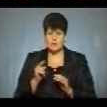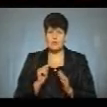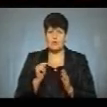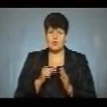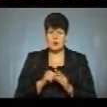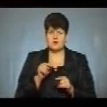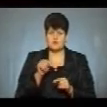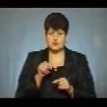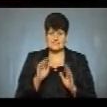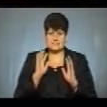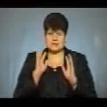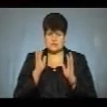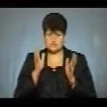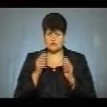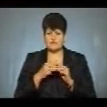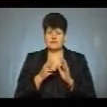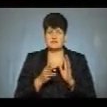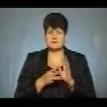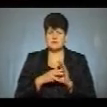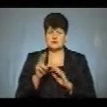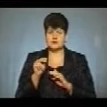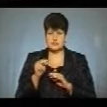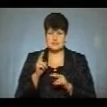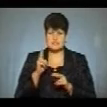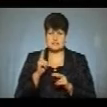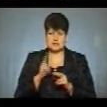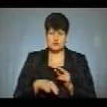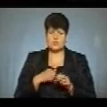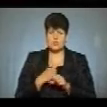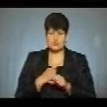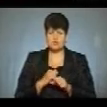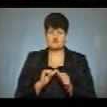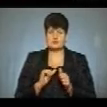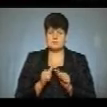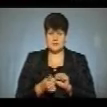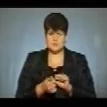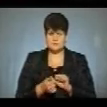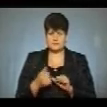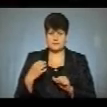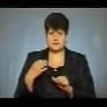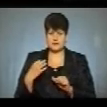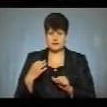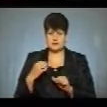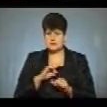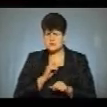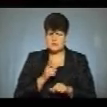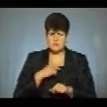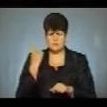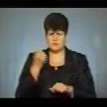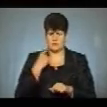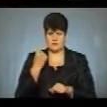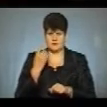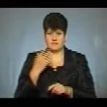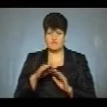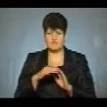потрапив з інсультом. 18 числа закінчував робочу зміну, сильно закрутилась голова, визвали